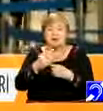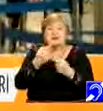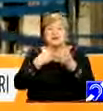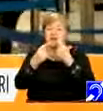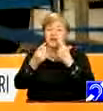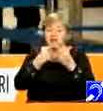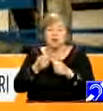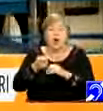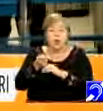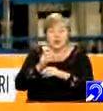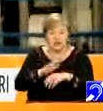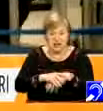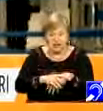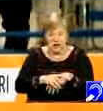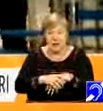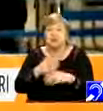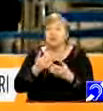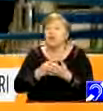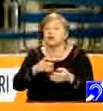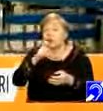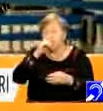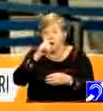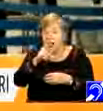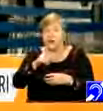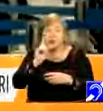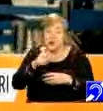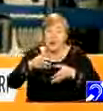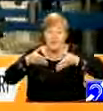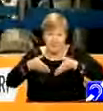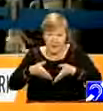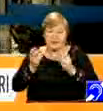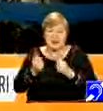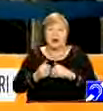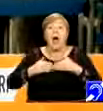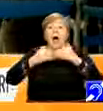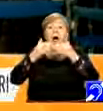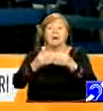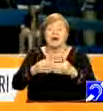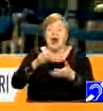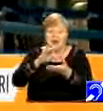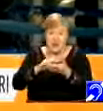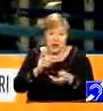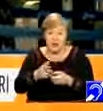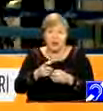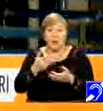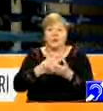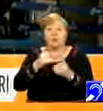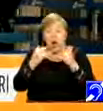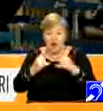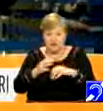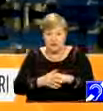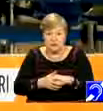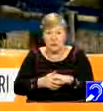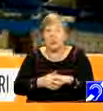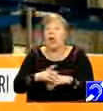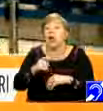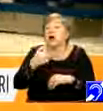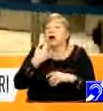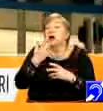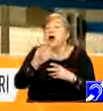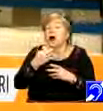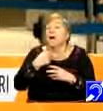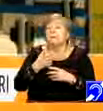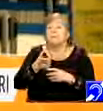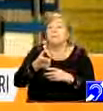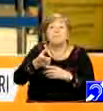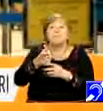contestația făcută, dar și pentru că tânărul trebuia să fie prezent, a fost amânat acest termen pentru astăzi. Surse din anchetă susțin că arma crimei